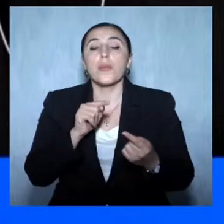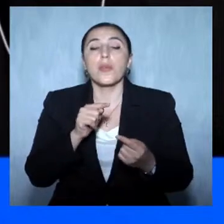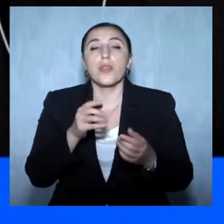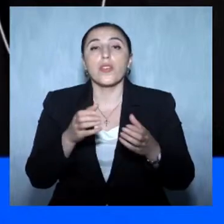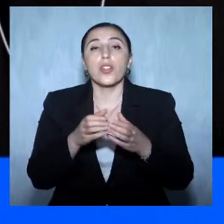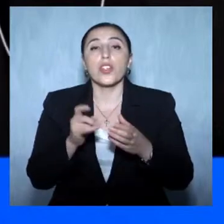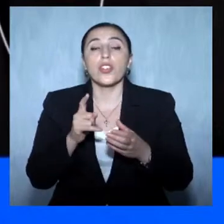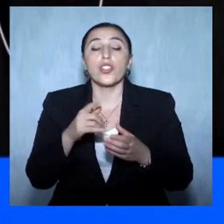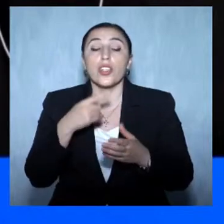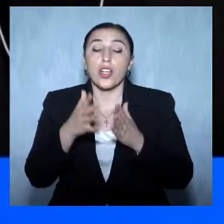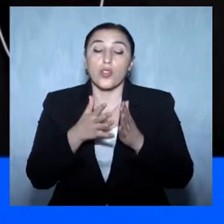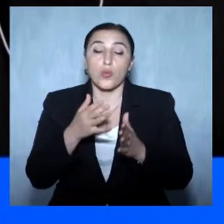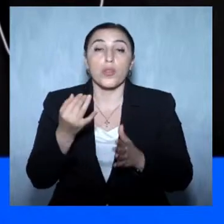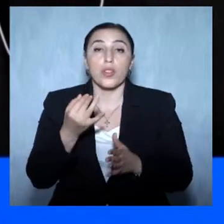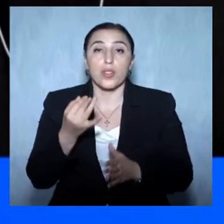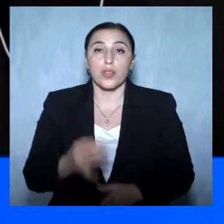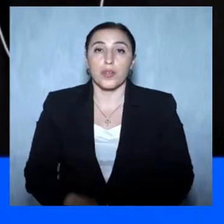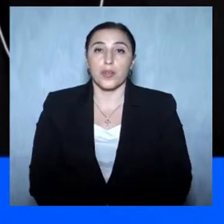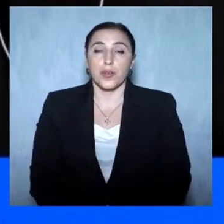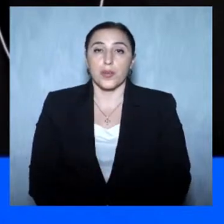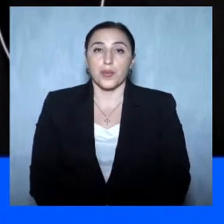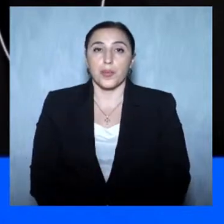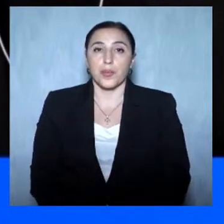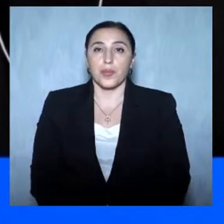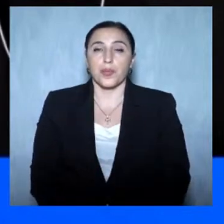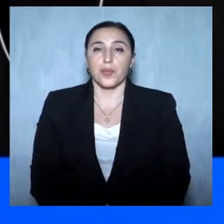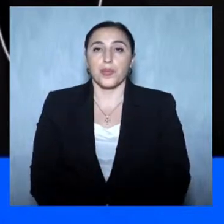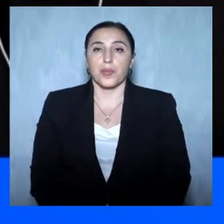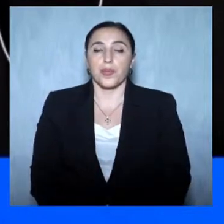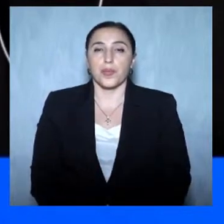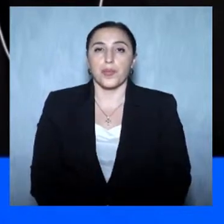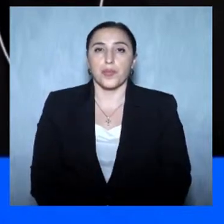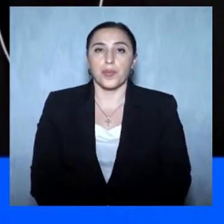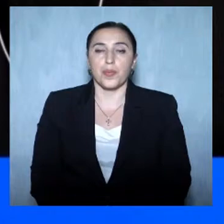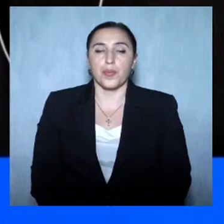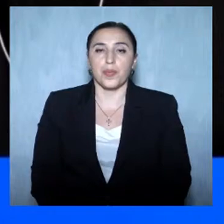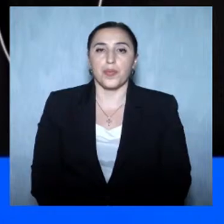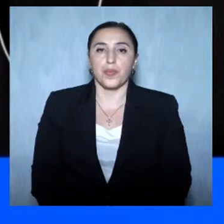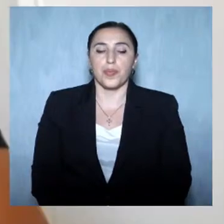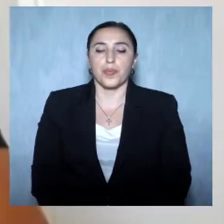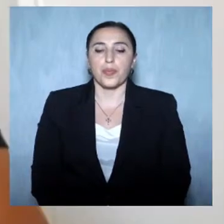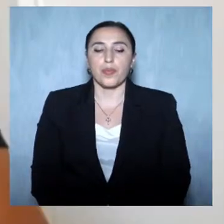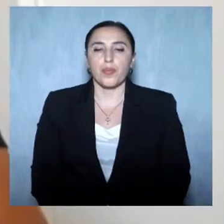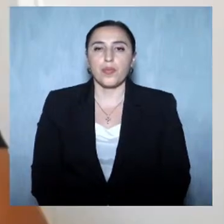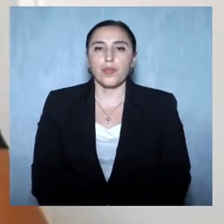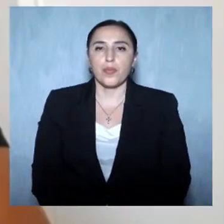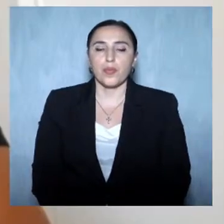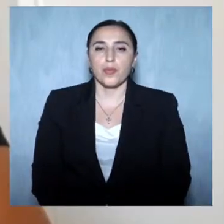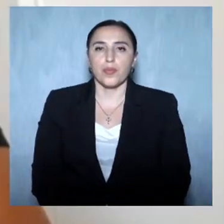աումեն։